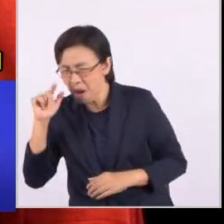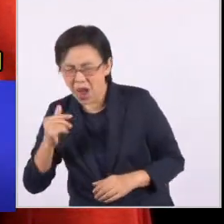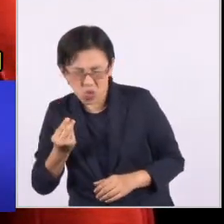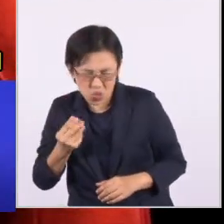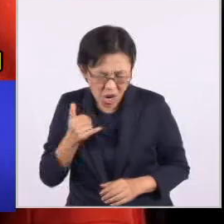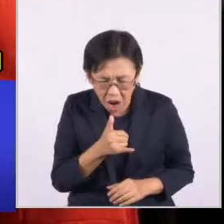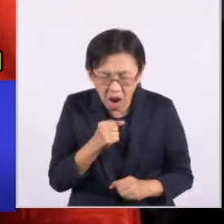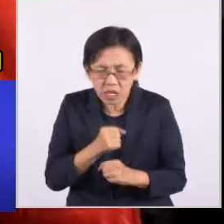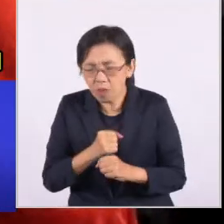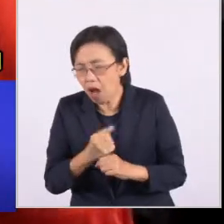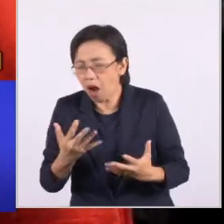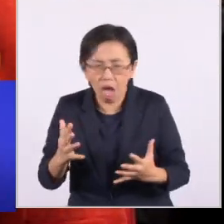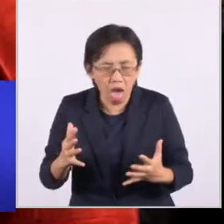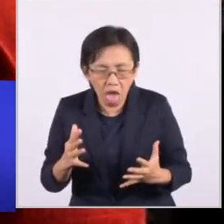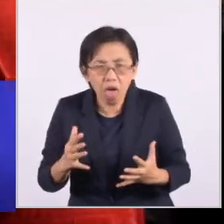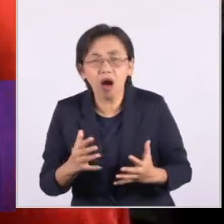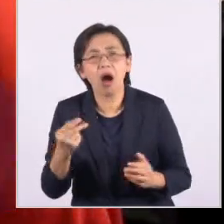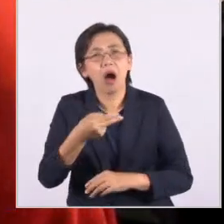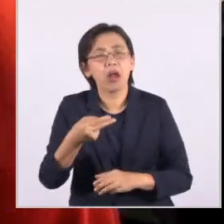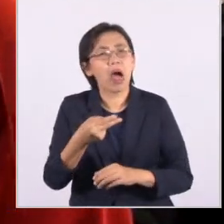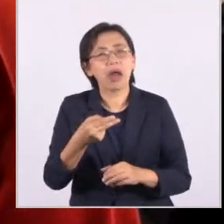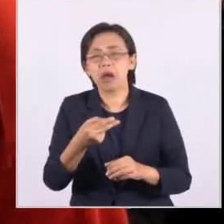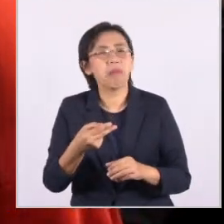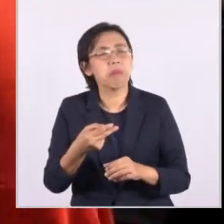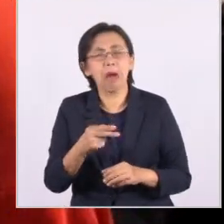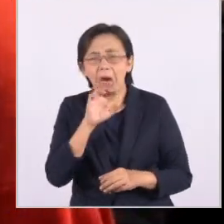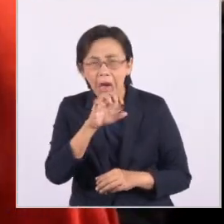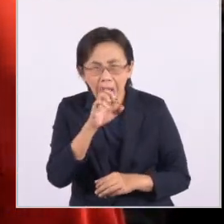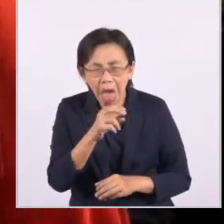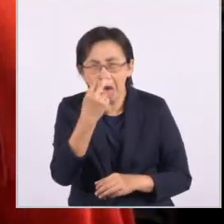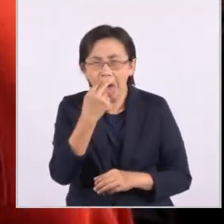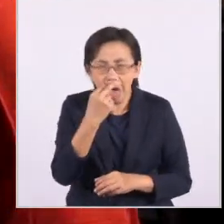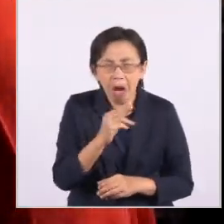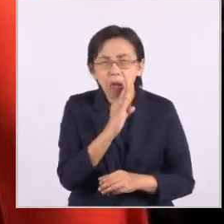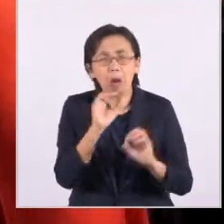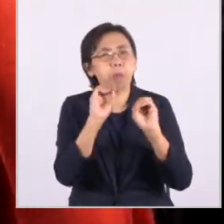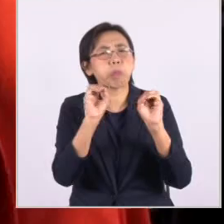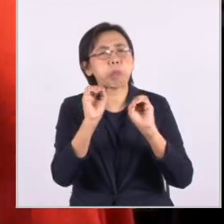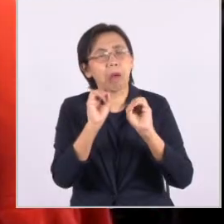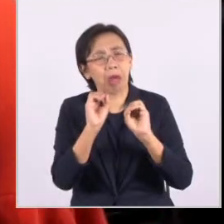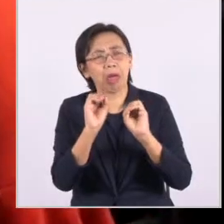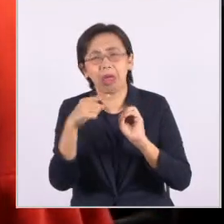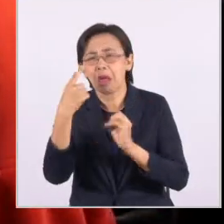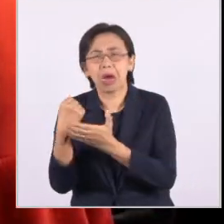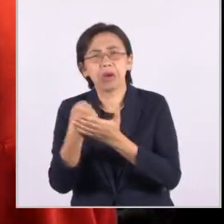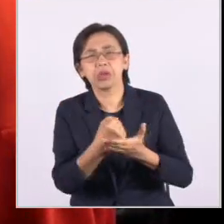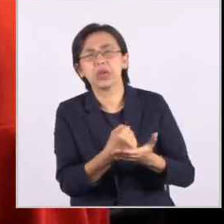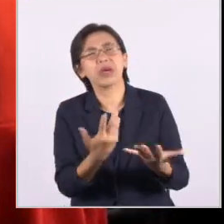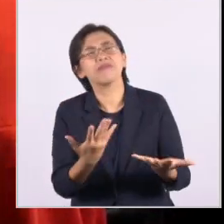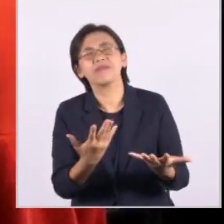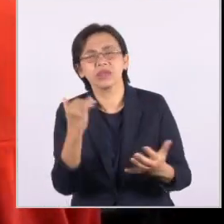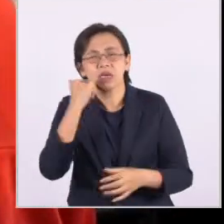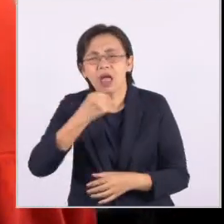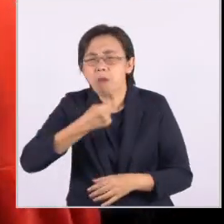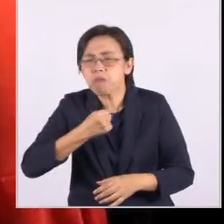ม่เป็นอันทำมาหากินที่ผ่านมาหลานก็ไม่เคยมีนิสัยแบบนี้ไม่เคยโกหกพ่อแม่ใครก็ได้ช่วยหลานหน่อยคุณยายบอกแบบนี้นะ